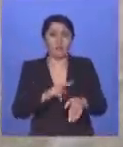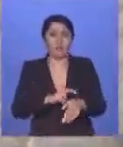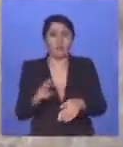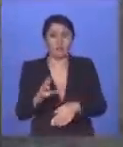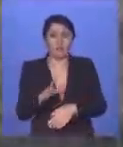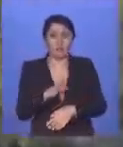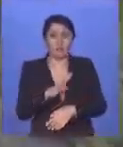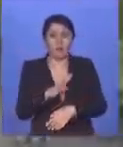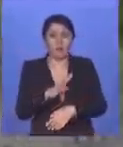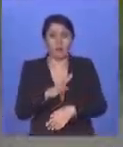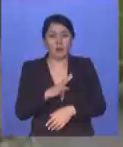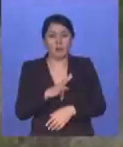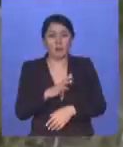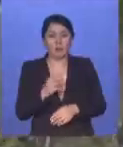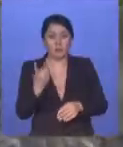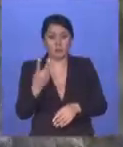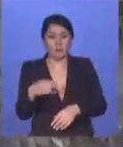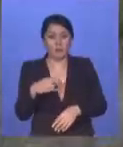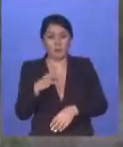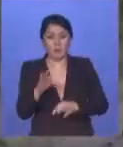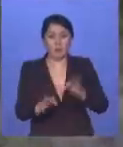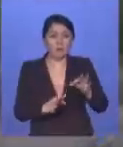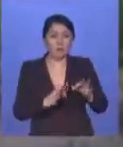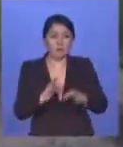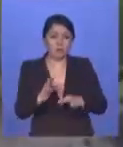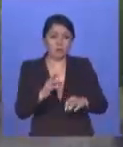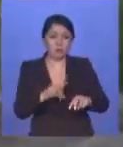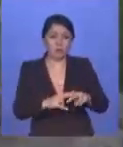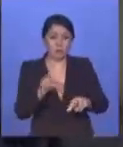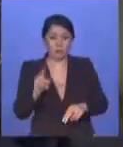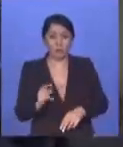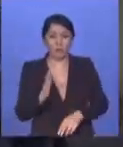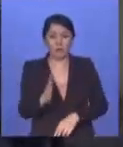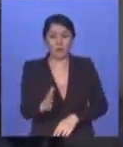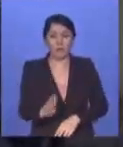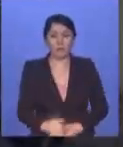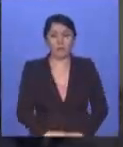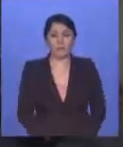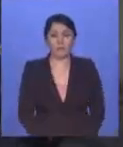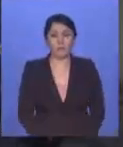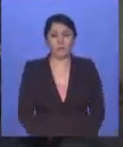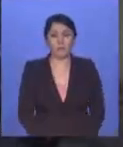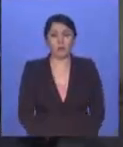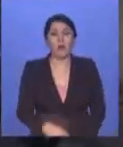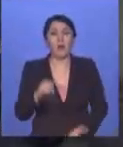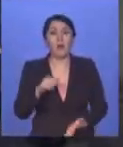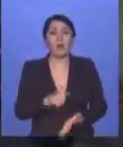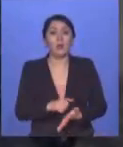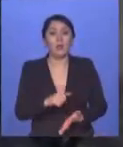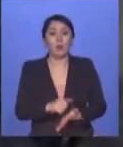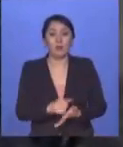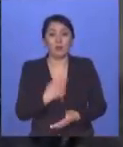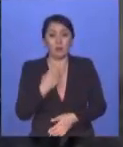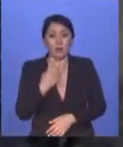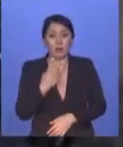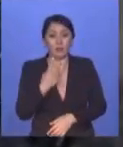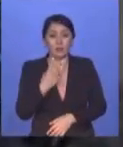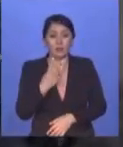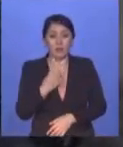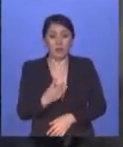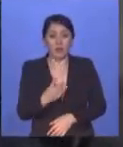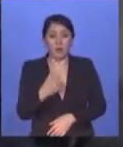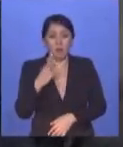толтырылды. Оның санкциясы 20 тәулікке әкімшілік қамаққа алуды көздейді. Документы ваши? Ну, покажите. Отойдите, говорю,